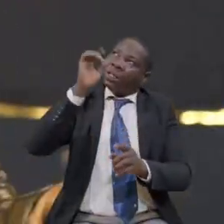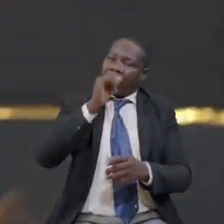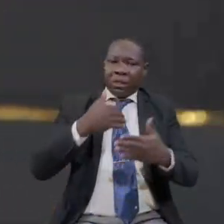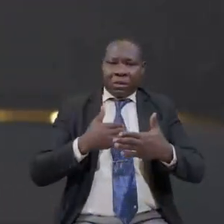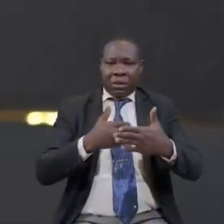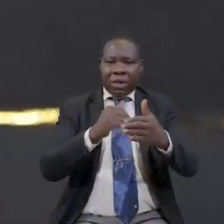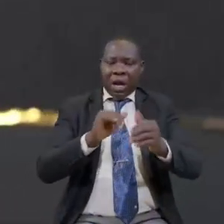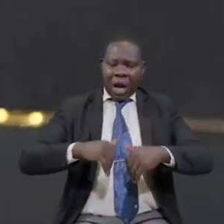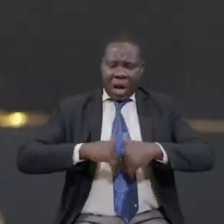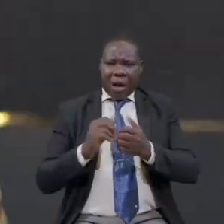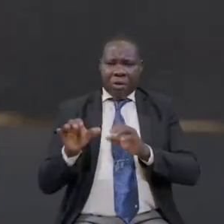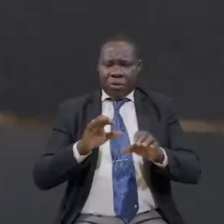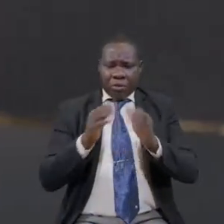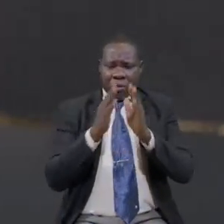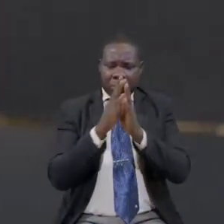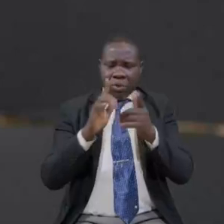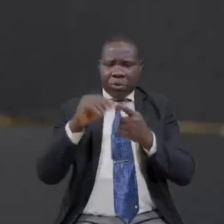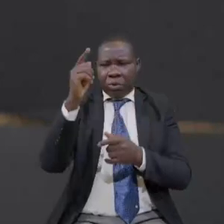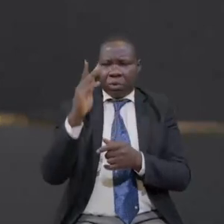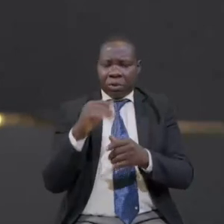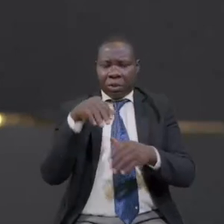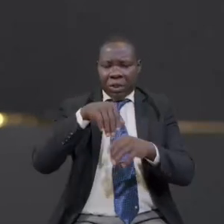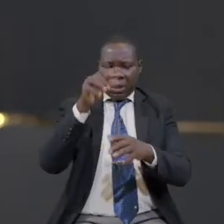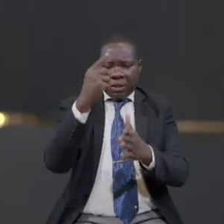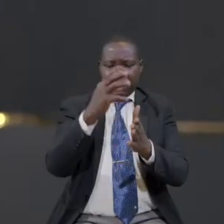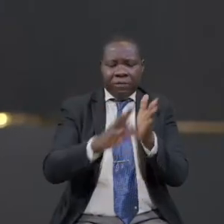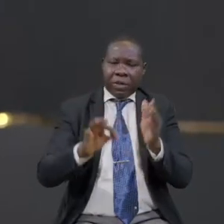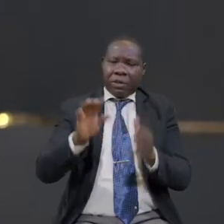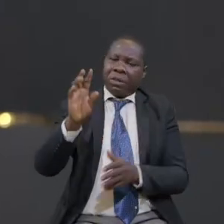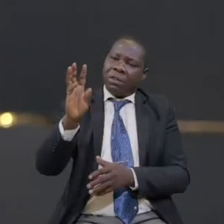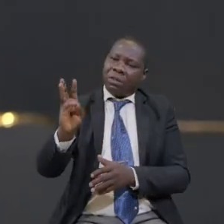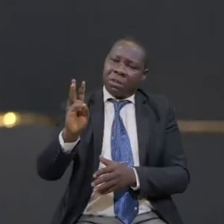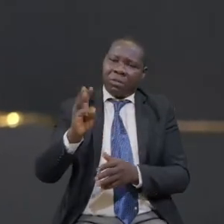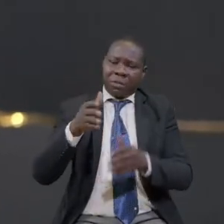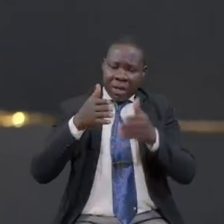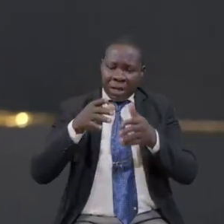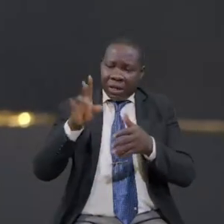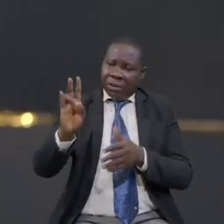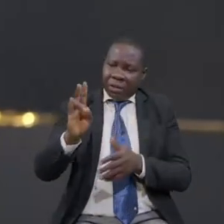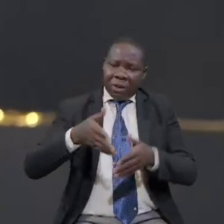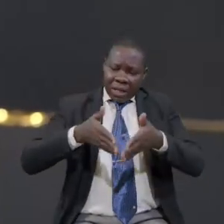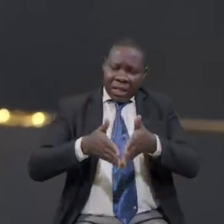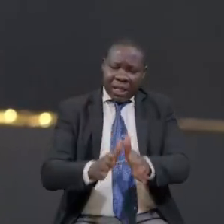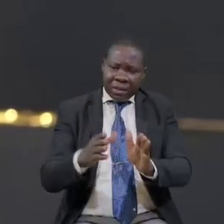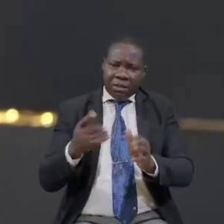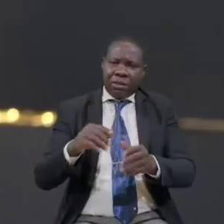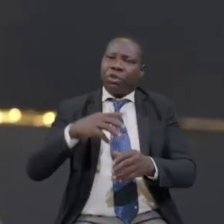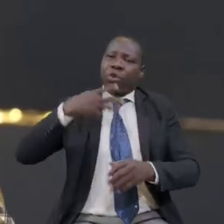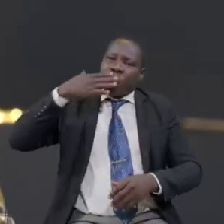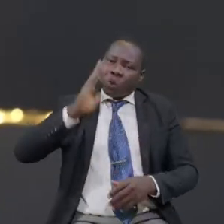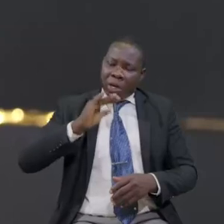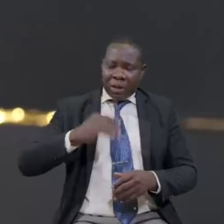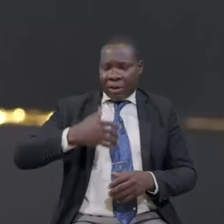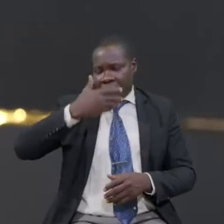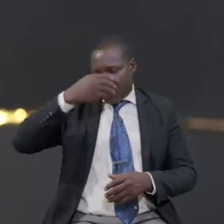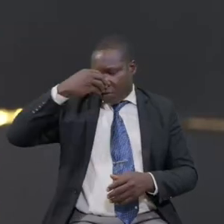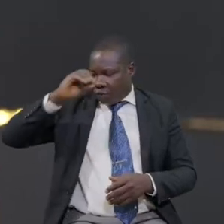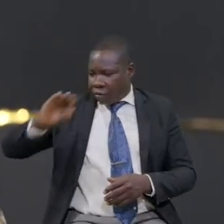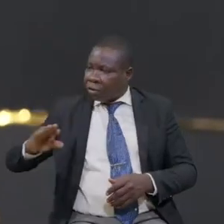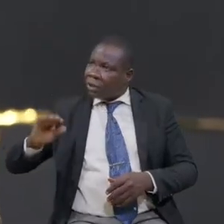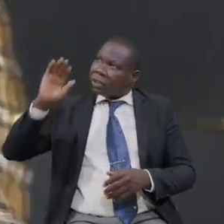tandis qu'il est prêt. Comment allez-vous l'invoquer? Verset 7 qui dit que le méchant abandonne sa